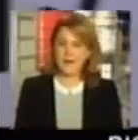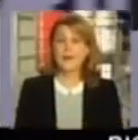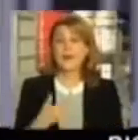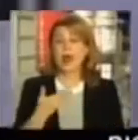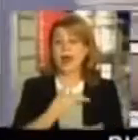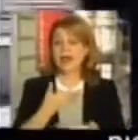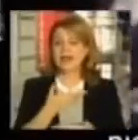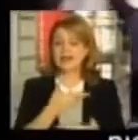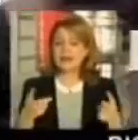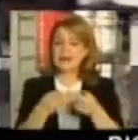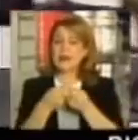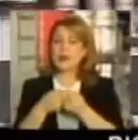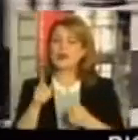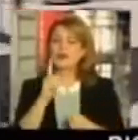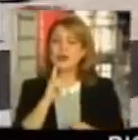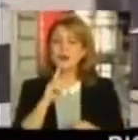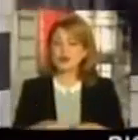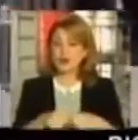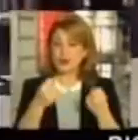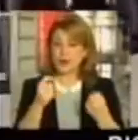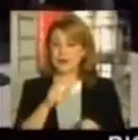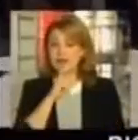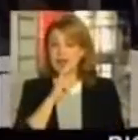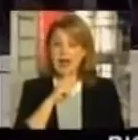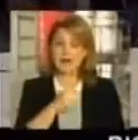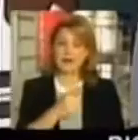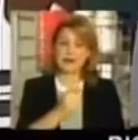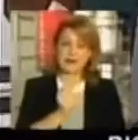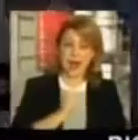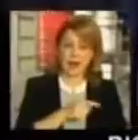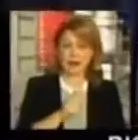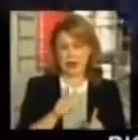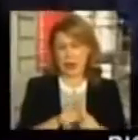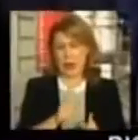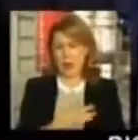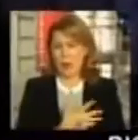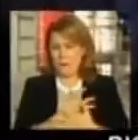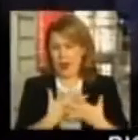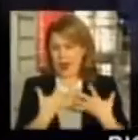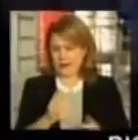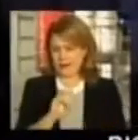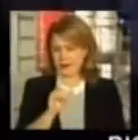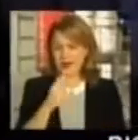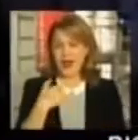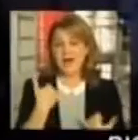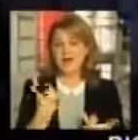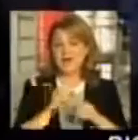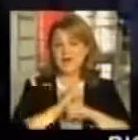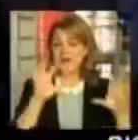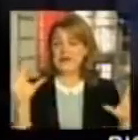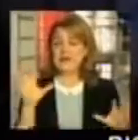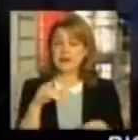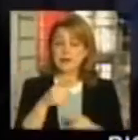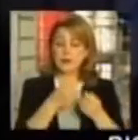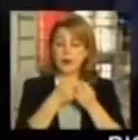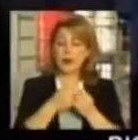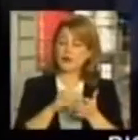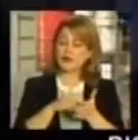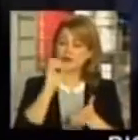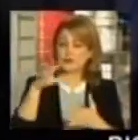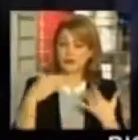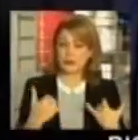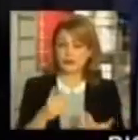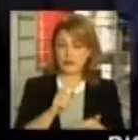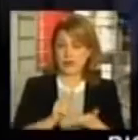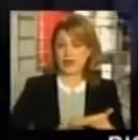שוברים שתיקה לבין צהל הם לא רומן גדול, אבל הערב אנחנו אכן מפרסמים לראשונה שהארגון שולח מכתב היום